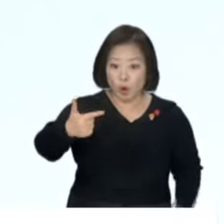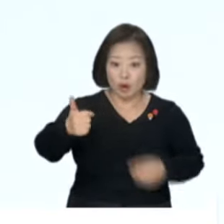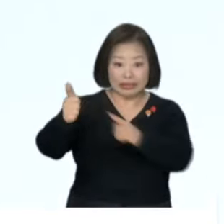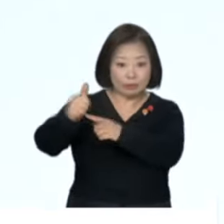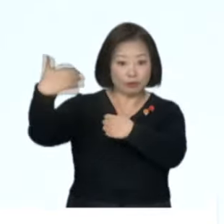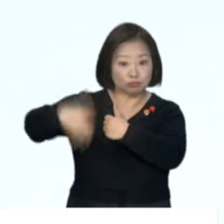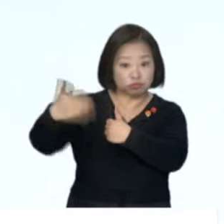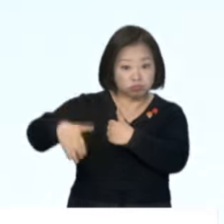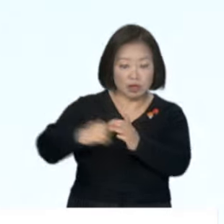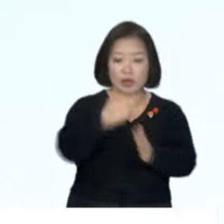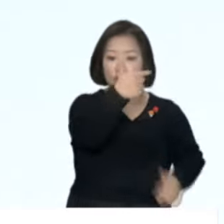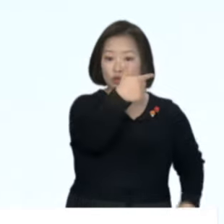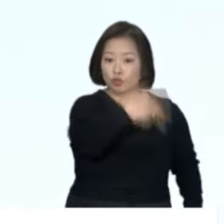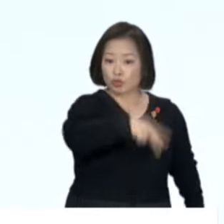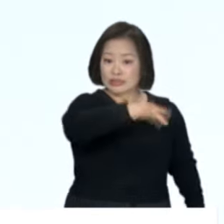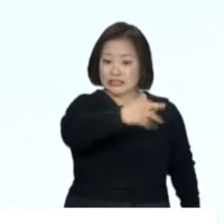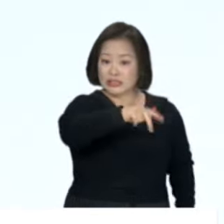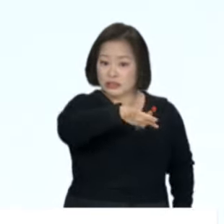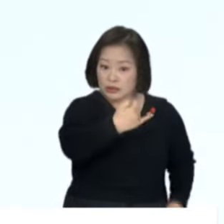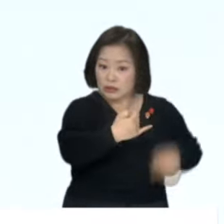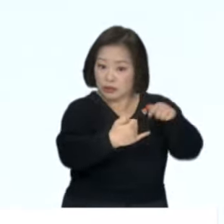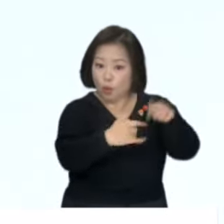홍보지 말아달라고